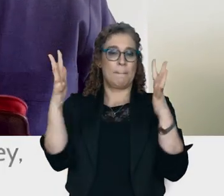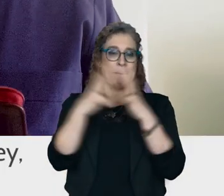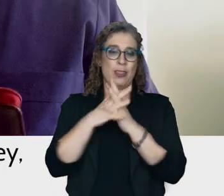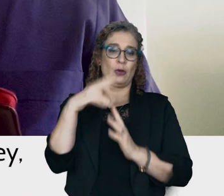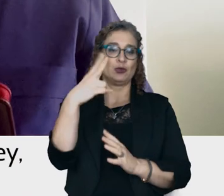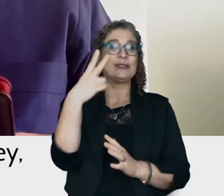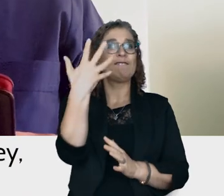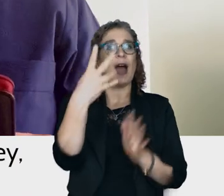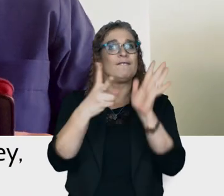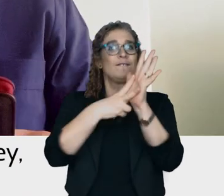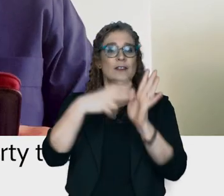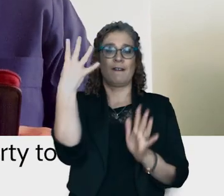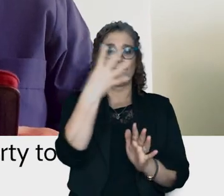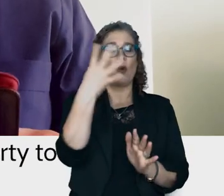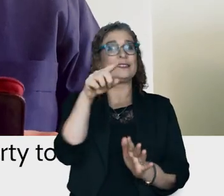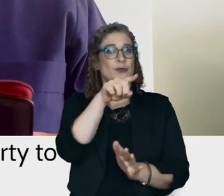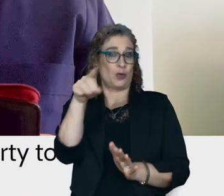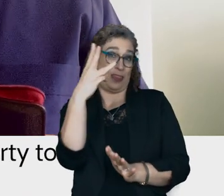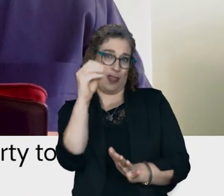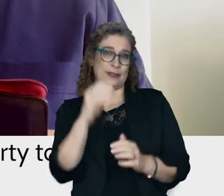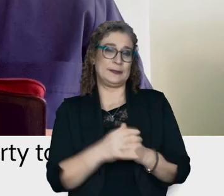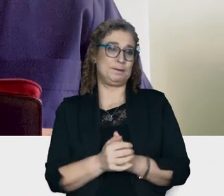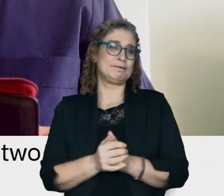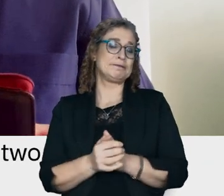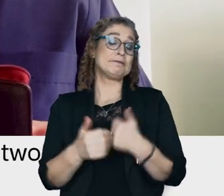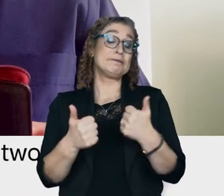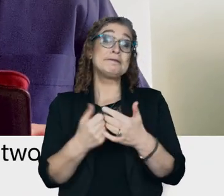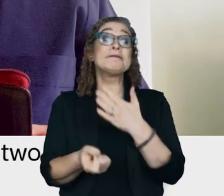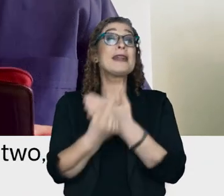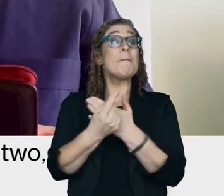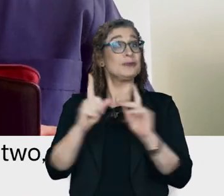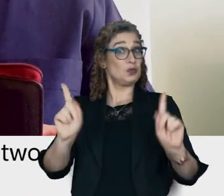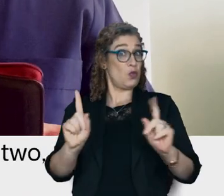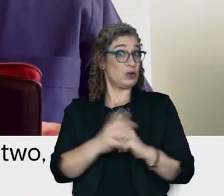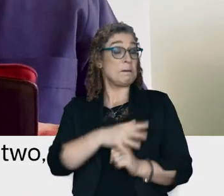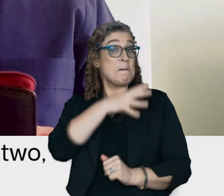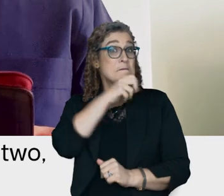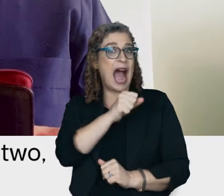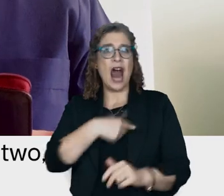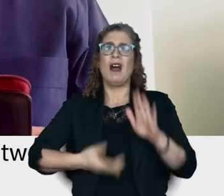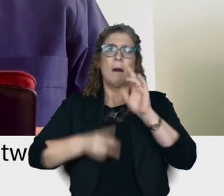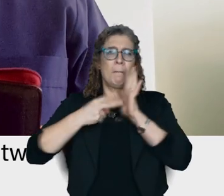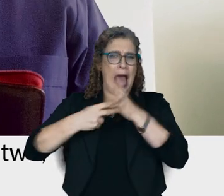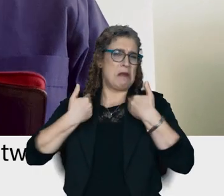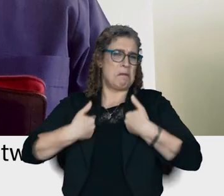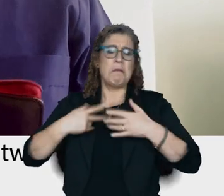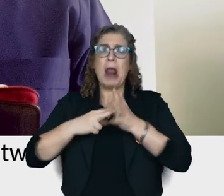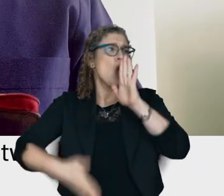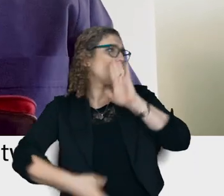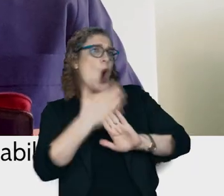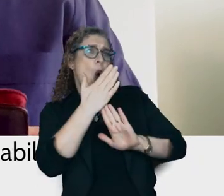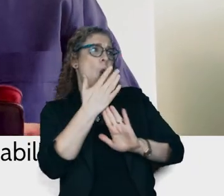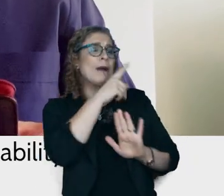وَكَأَنَّمَا إِنسَانٌ مُسَافِرٌ دَعَى عَبِيدَهُ وَسَلَّمَهُمْ أَمْوَالَهُ فَأَعْطَى وَاحِدًا خَمْسَ وَزَنَاتٍ وَآخَرَ وَزْنَتَيْنِ وَآخَرَ